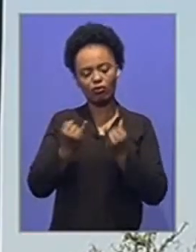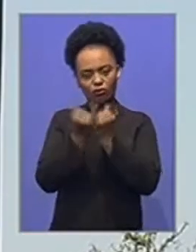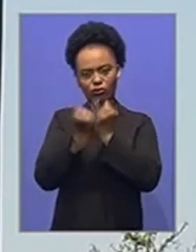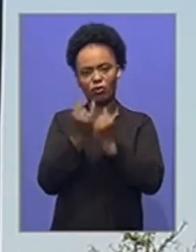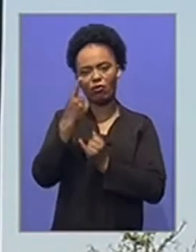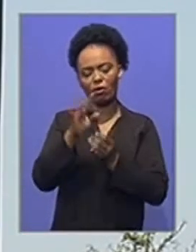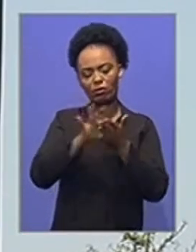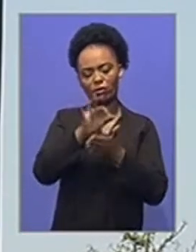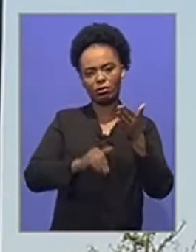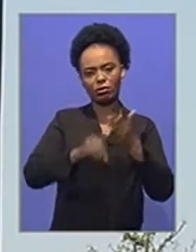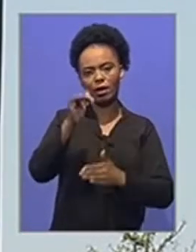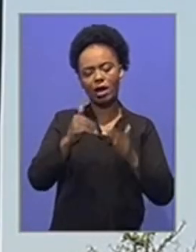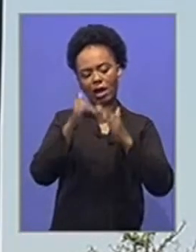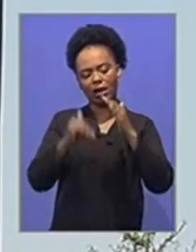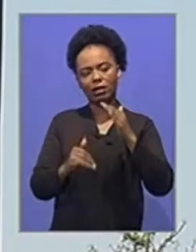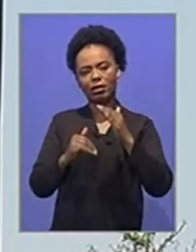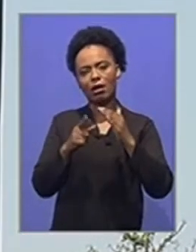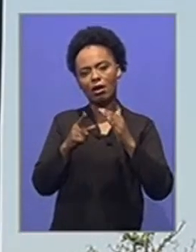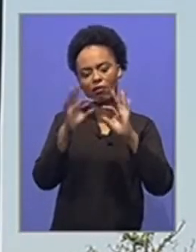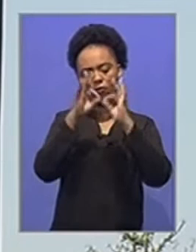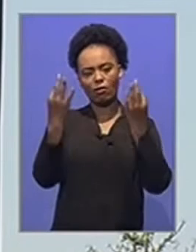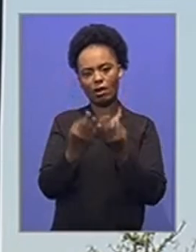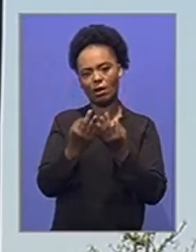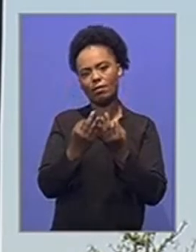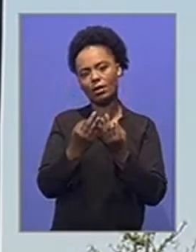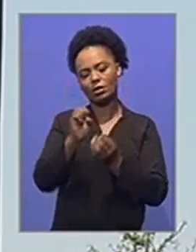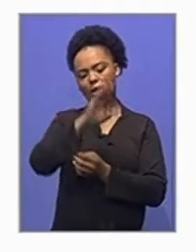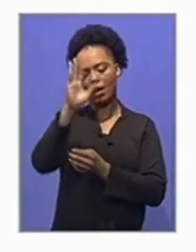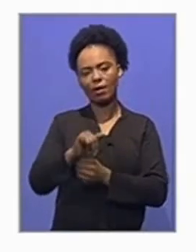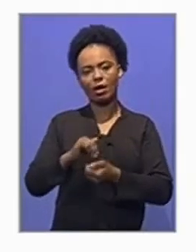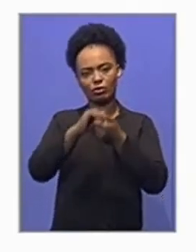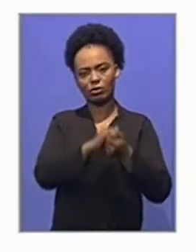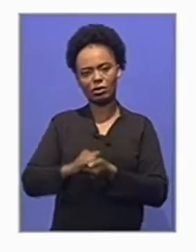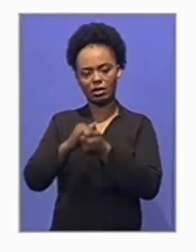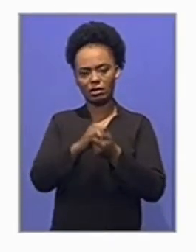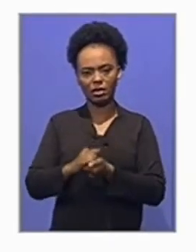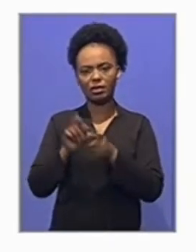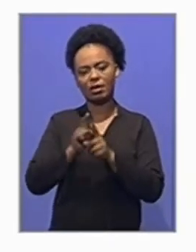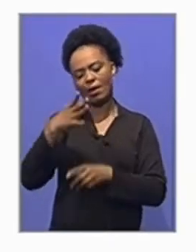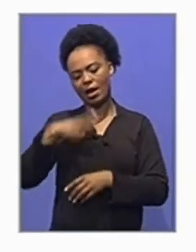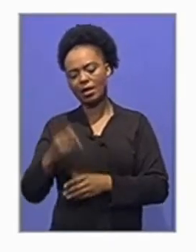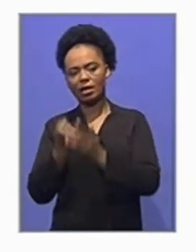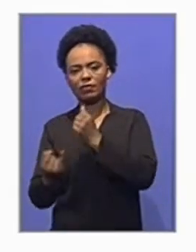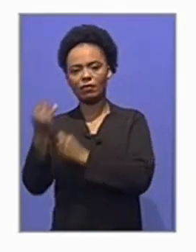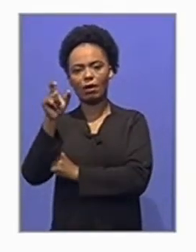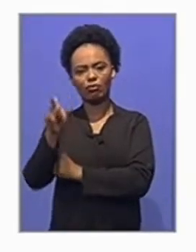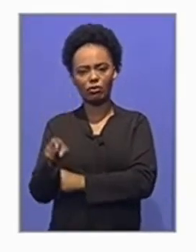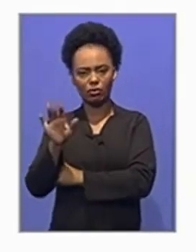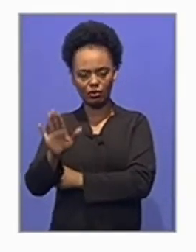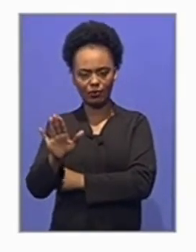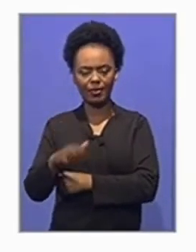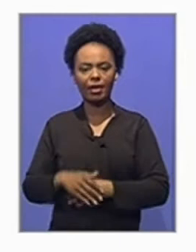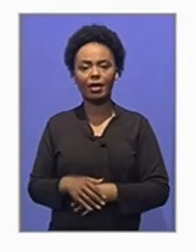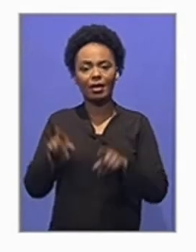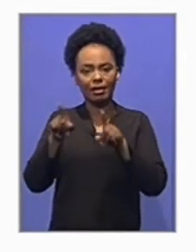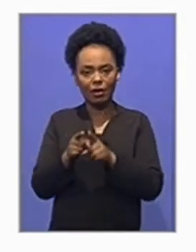Forum for Service Delivery, South African Political Association go akaretsa le bontlhopheng bao ba ikemetseng. Botlhe fela ba kaile